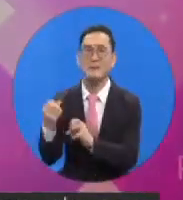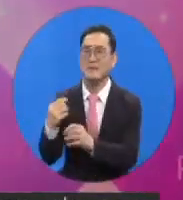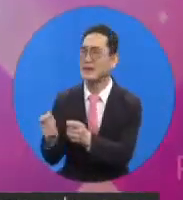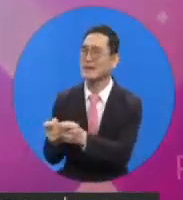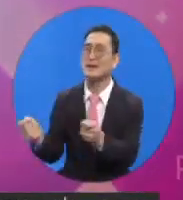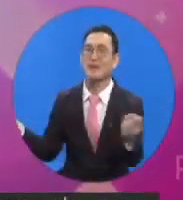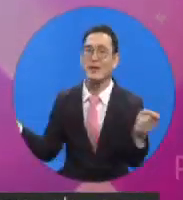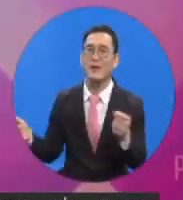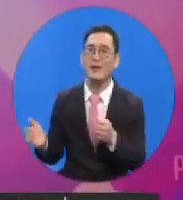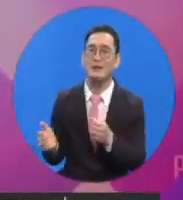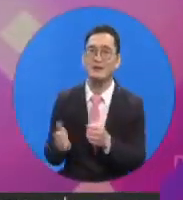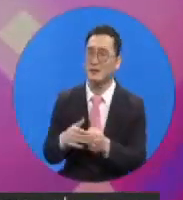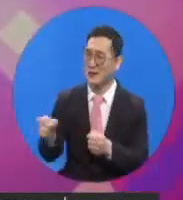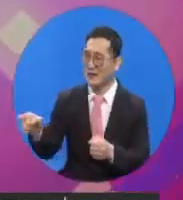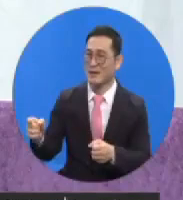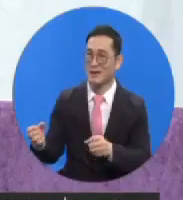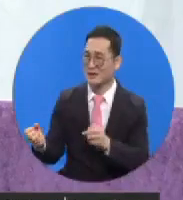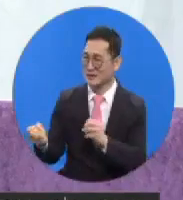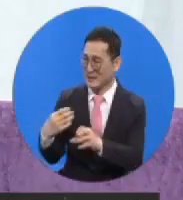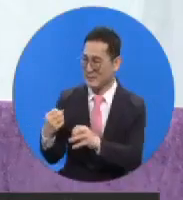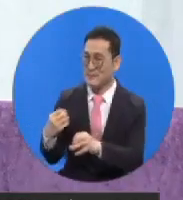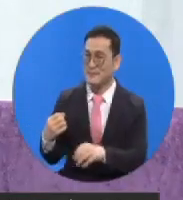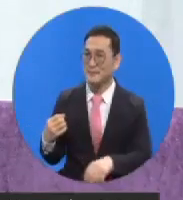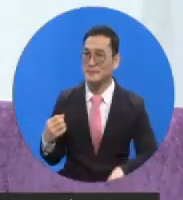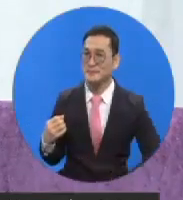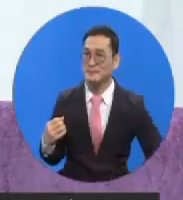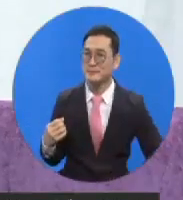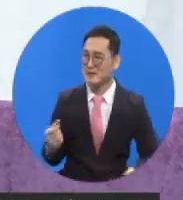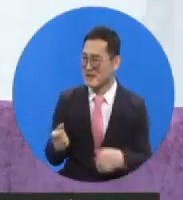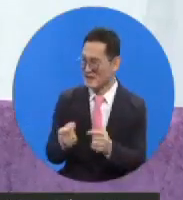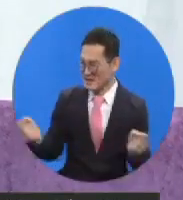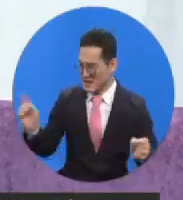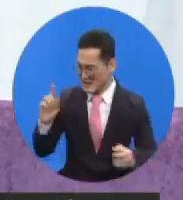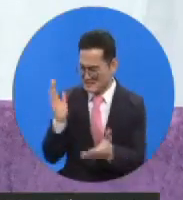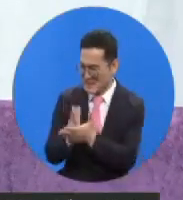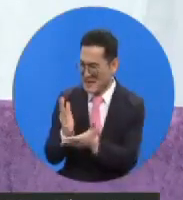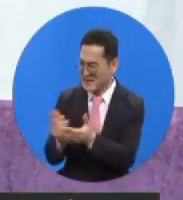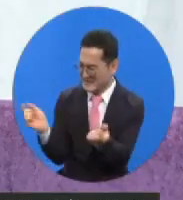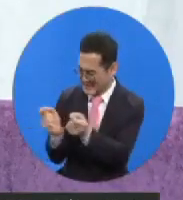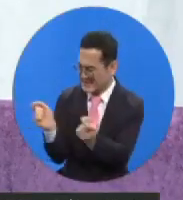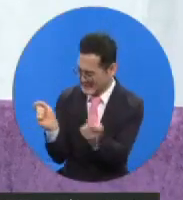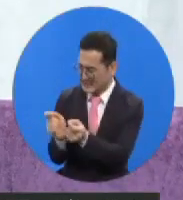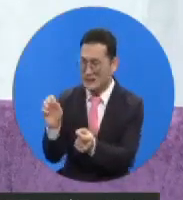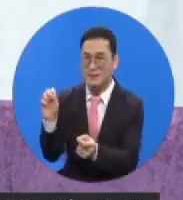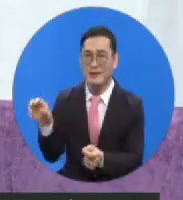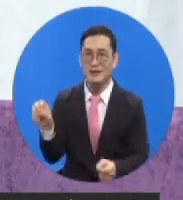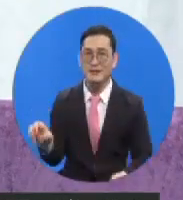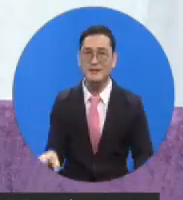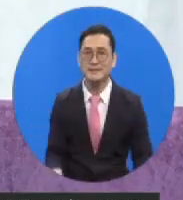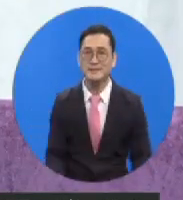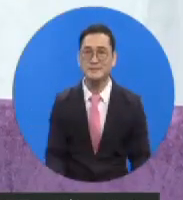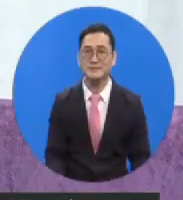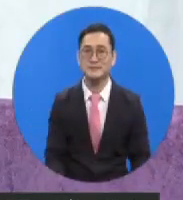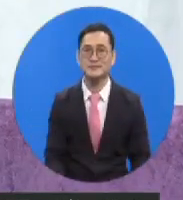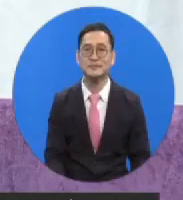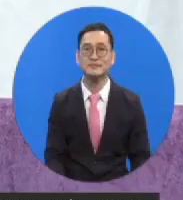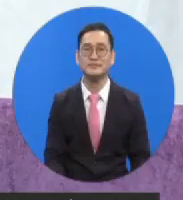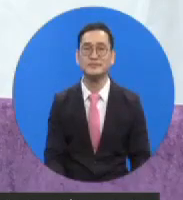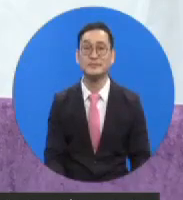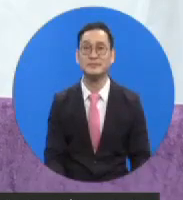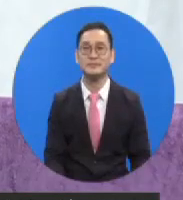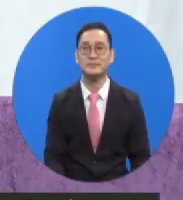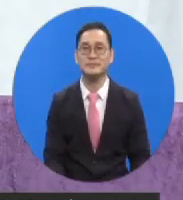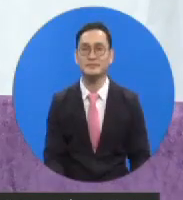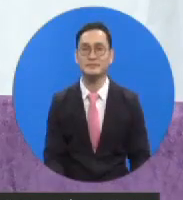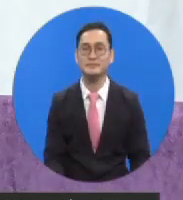시간이 있잖아요. 분명히 뭐 7분, 8분 정도의 의원에게 시간을 할당한 한번 질의를 할 때 그 뒤로 이제 시간이 좀 줄어들지만 그때 이제